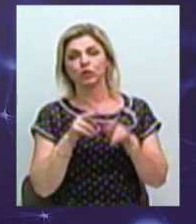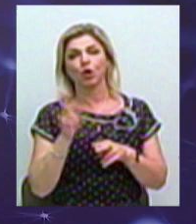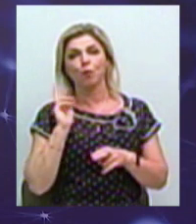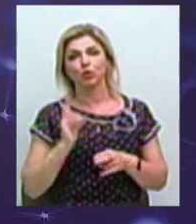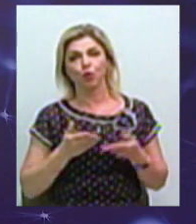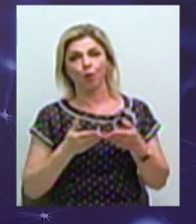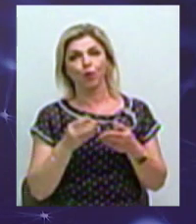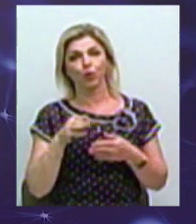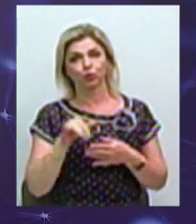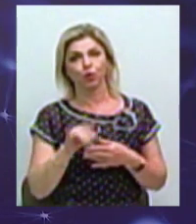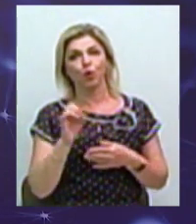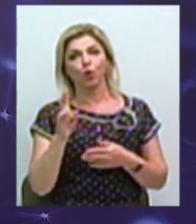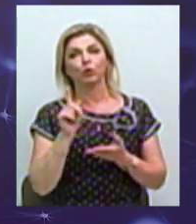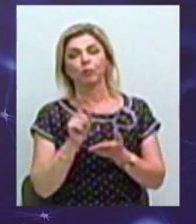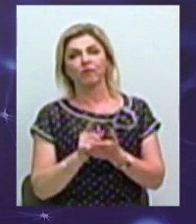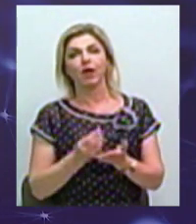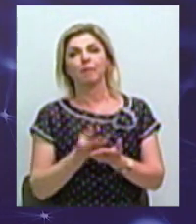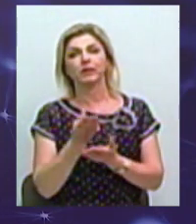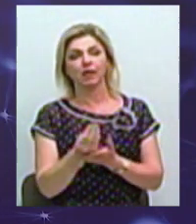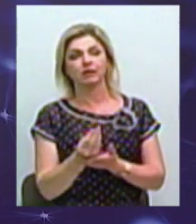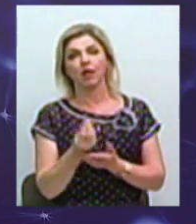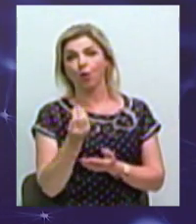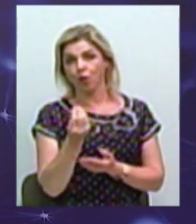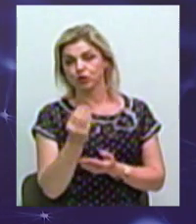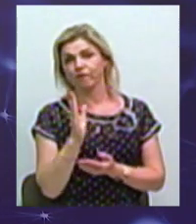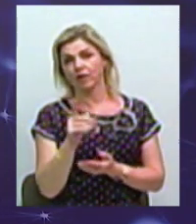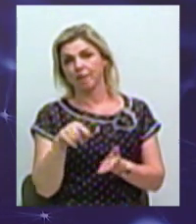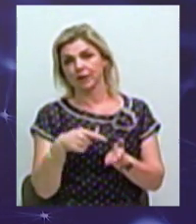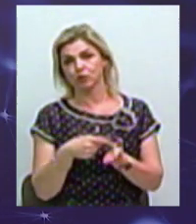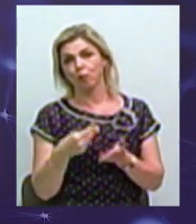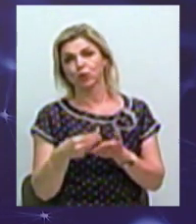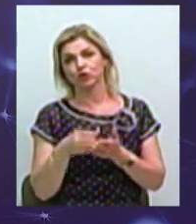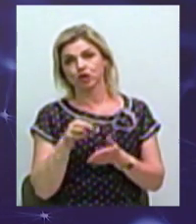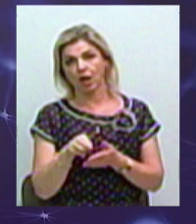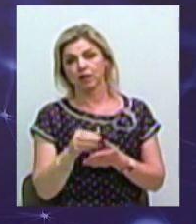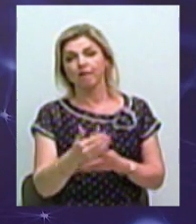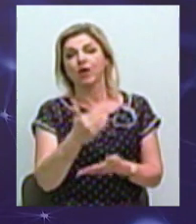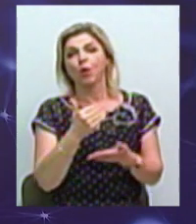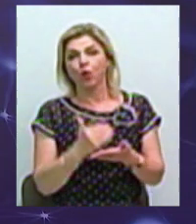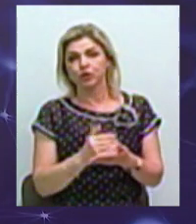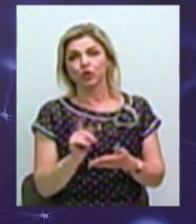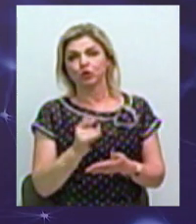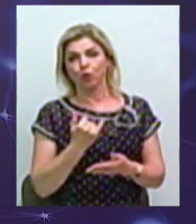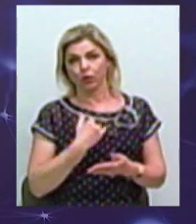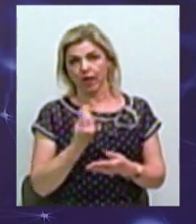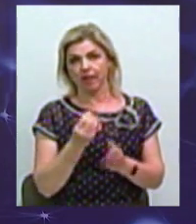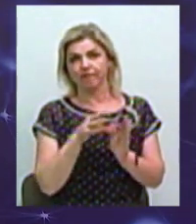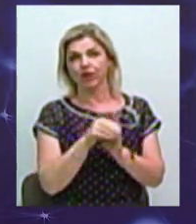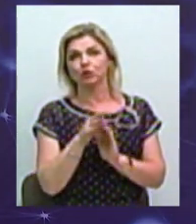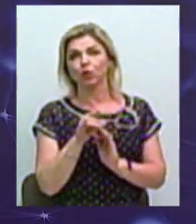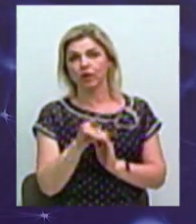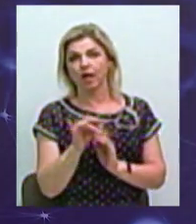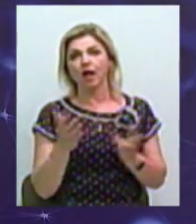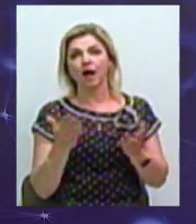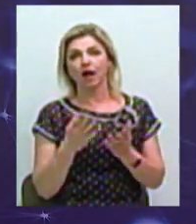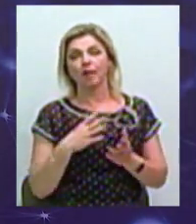терміналу, він повинен сплатити певні кошти до міського бюджету. Виходячи з того, які у нас сьогодні інвестори і які інвестиції